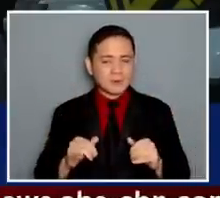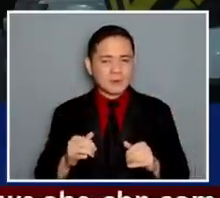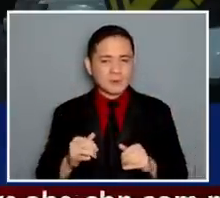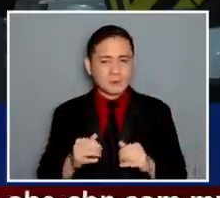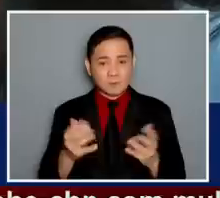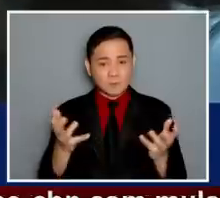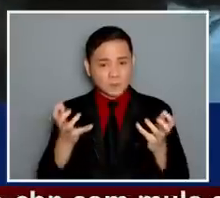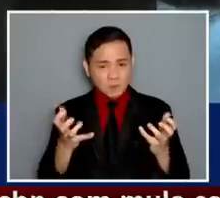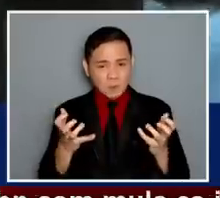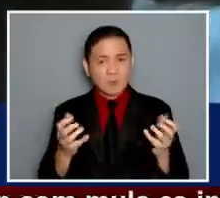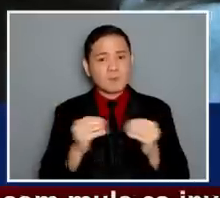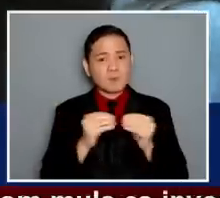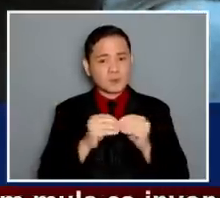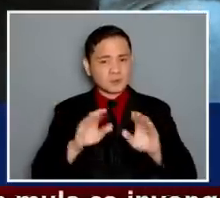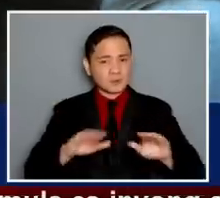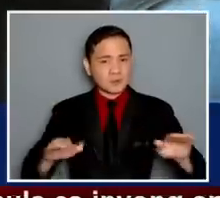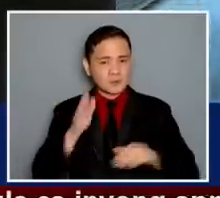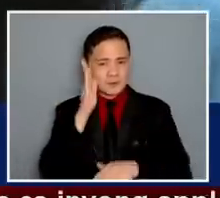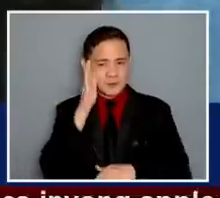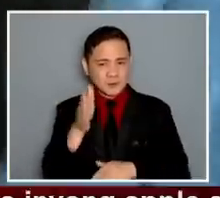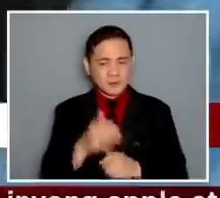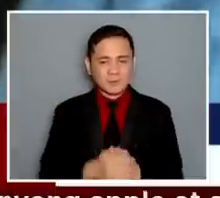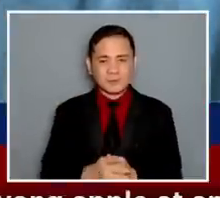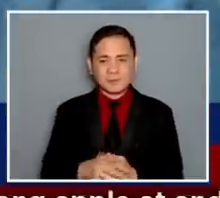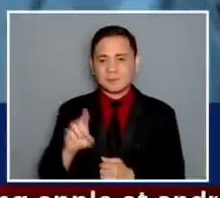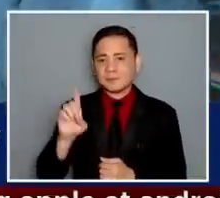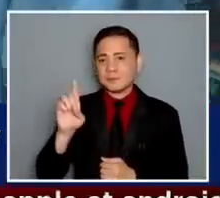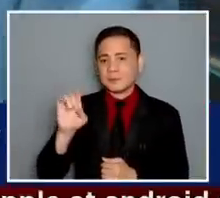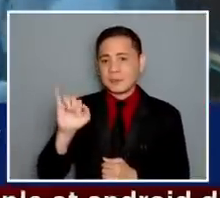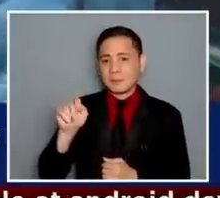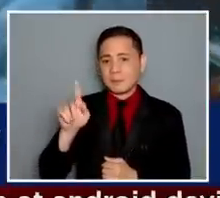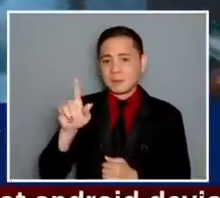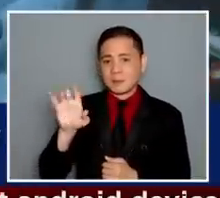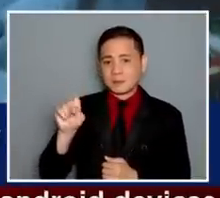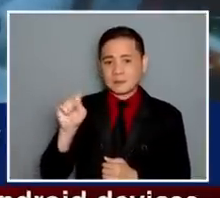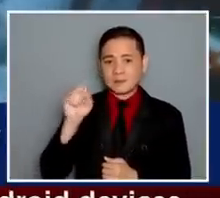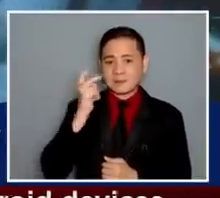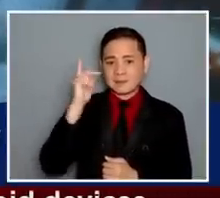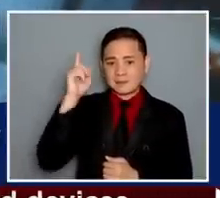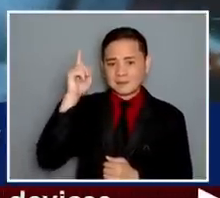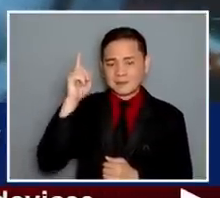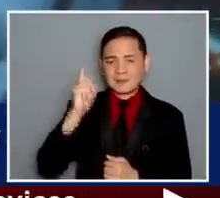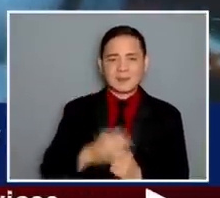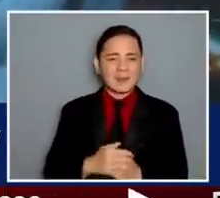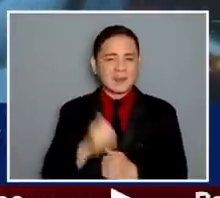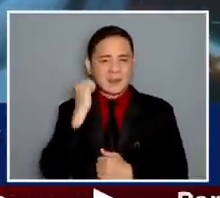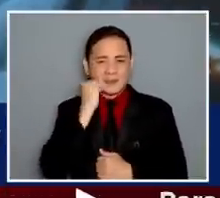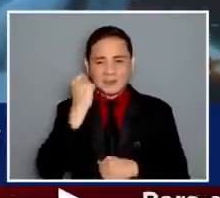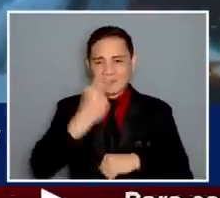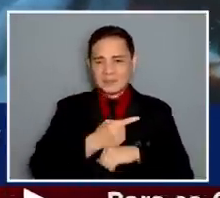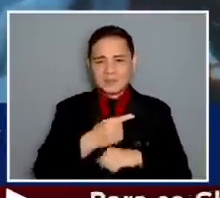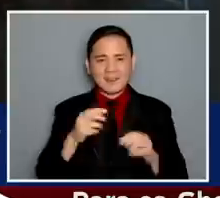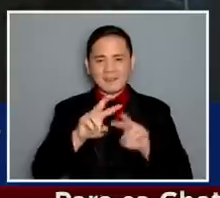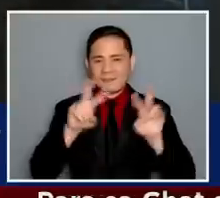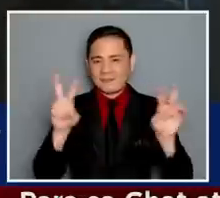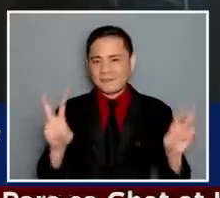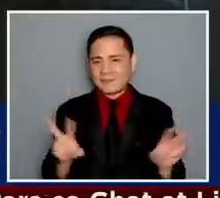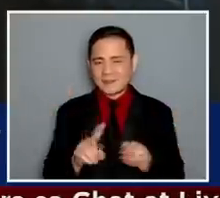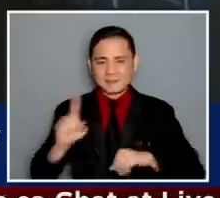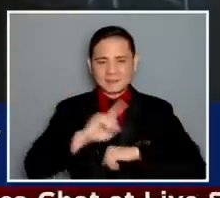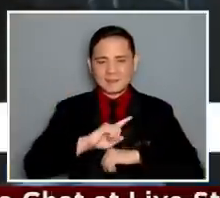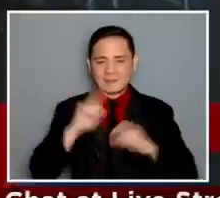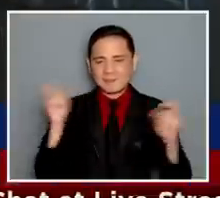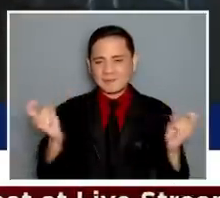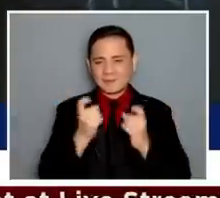another baby in the future. Para naman kay Dimples Romana, every day is Valentine's Day kasama ang asawang si Boy at Ami. Tinanong